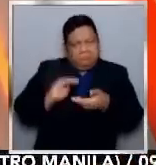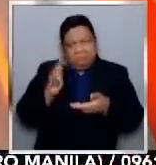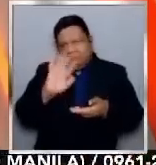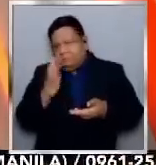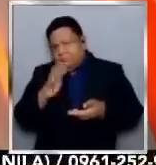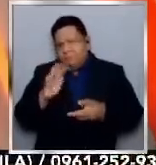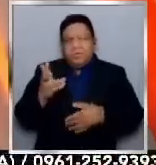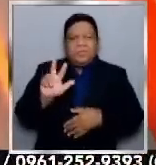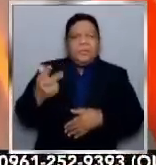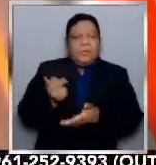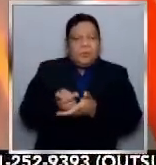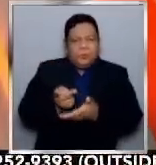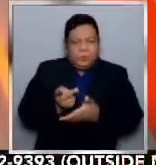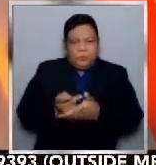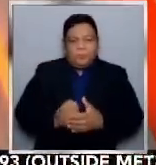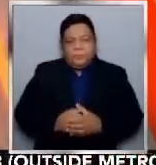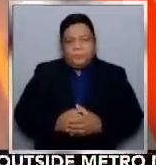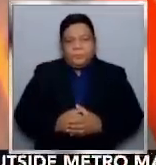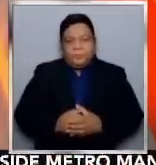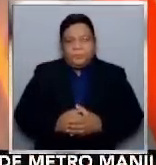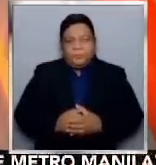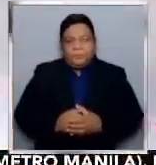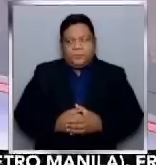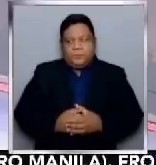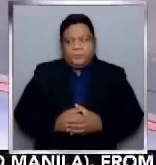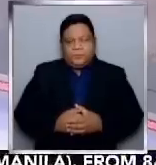kada litro ng diesel.